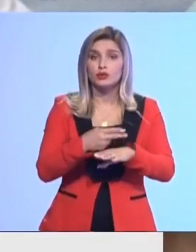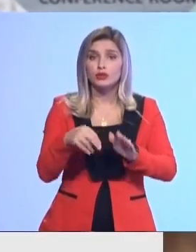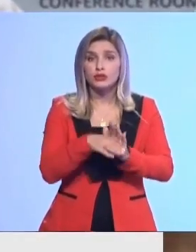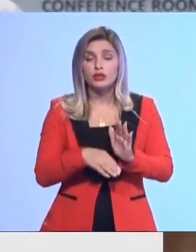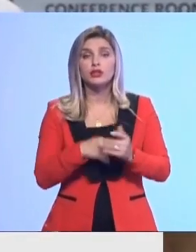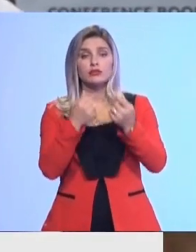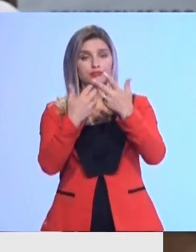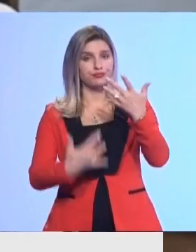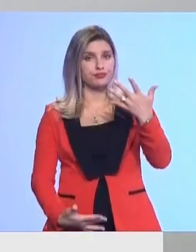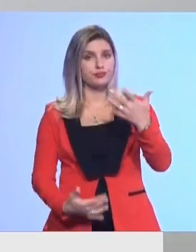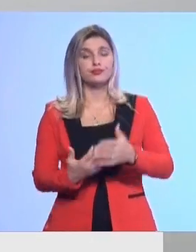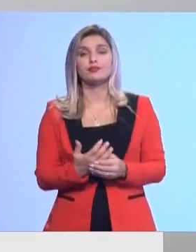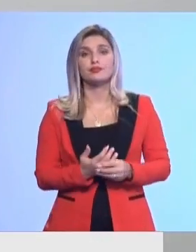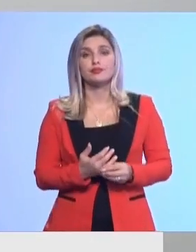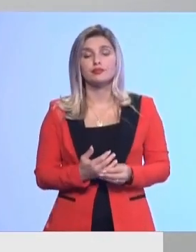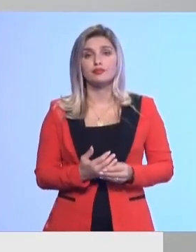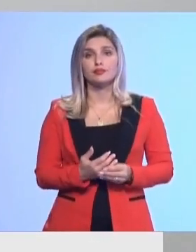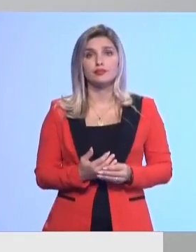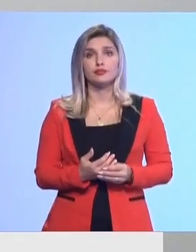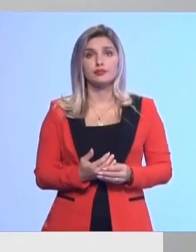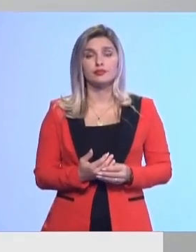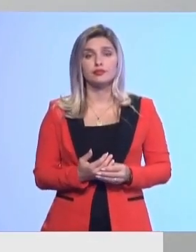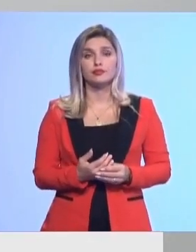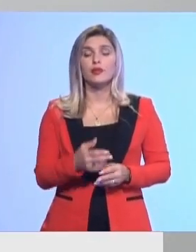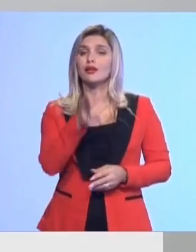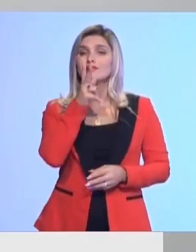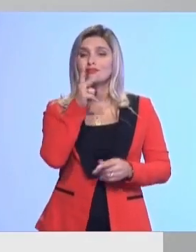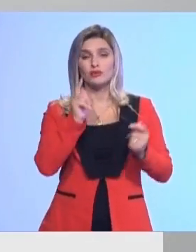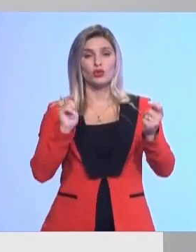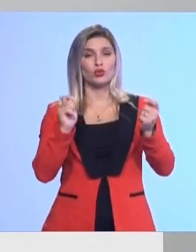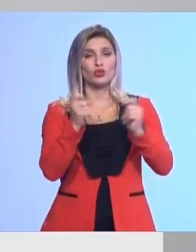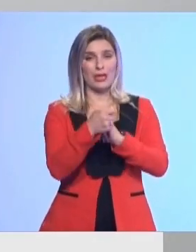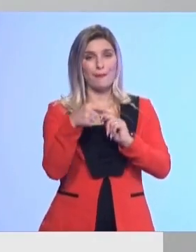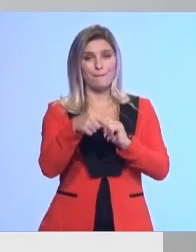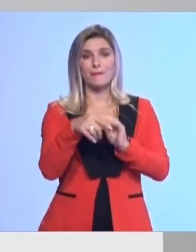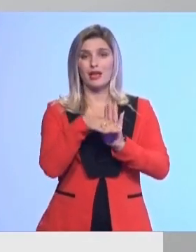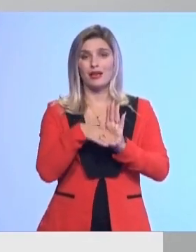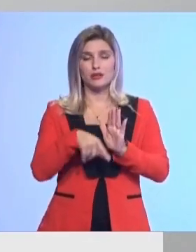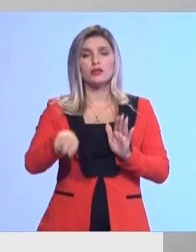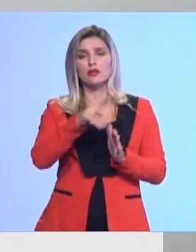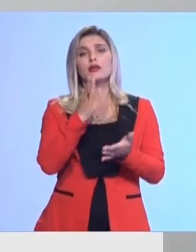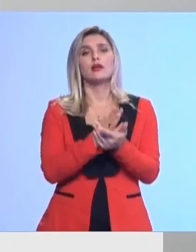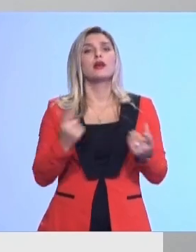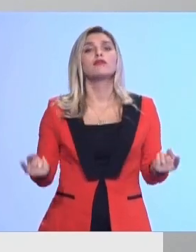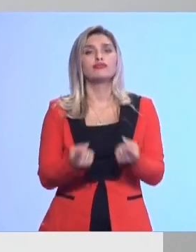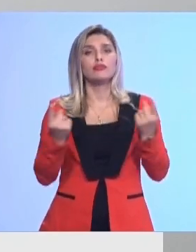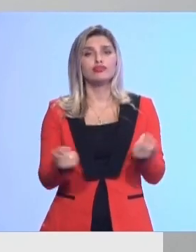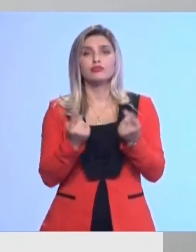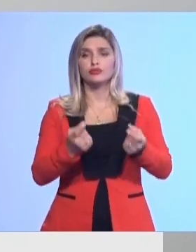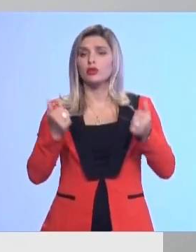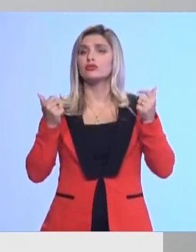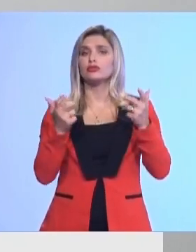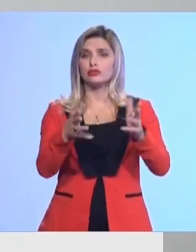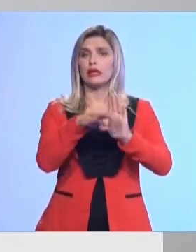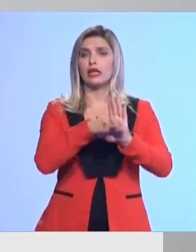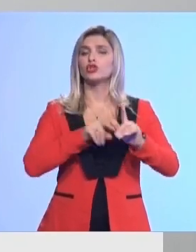procesin që nga fillimi. Prirja për reformim është materializuar në disa iniciativa legislative